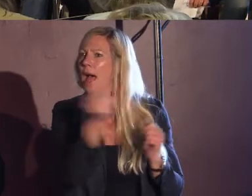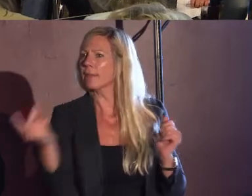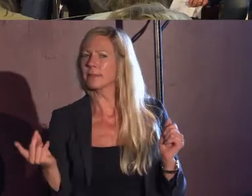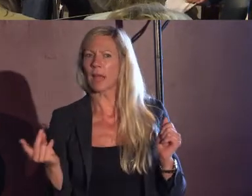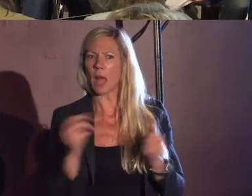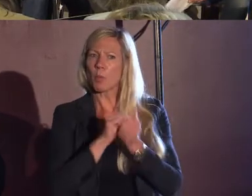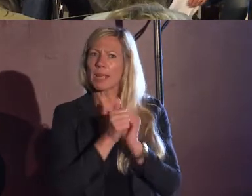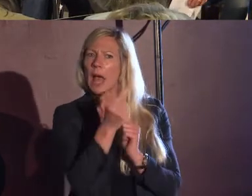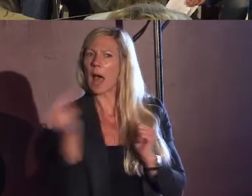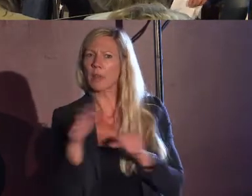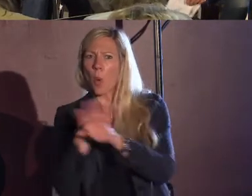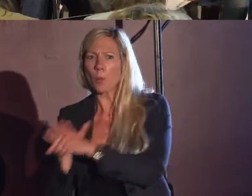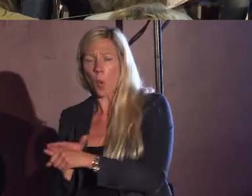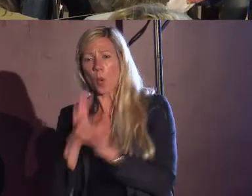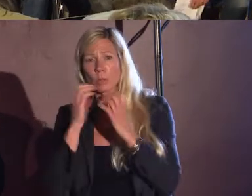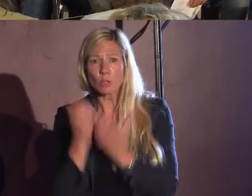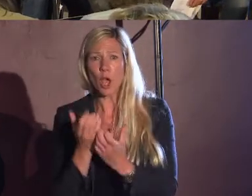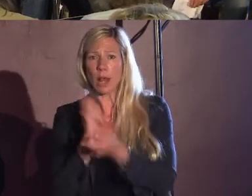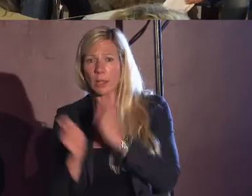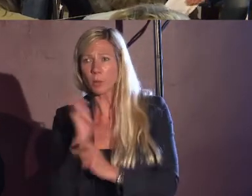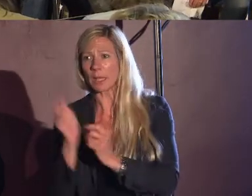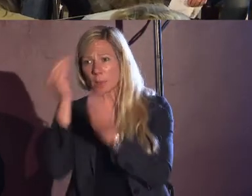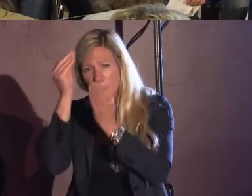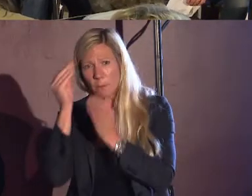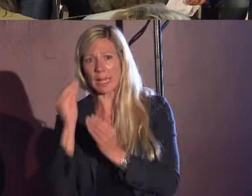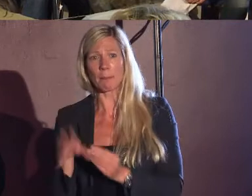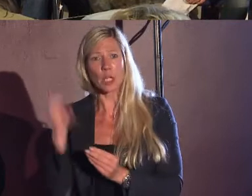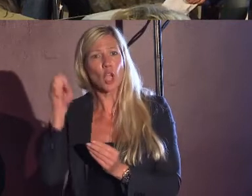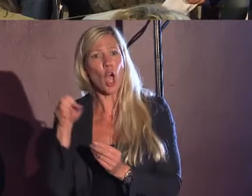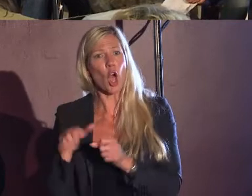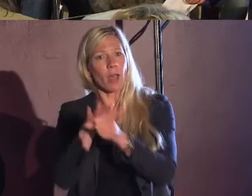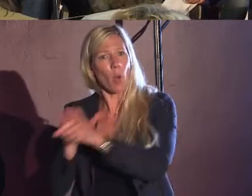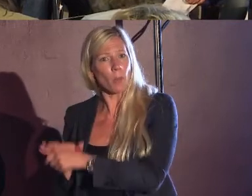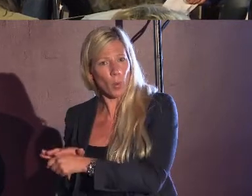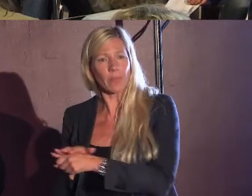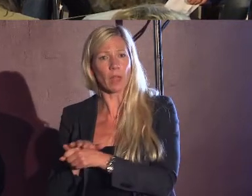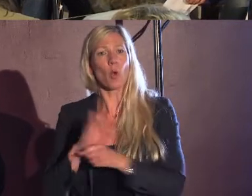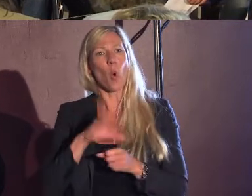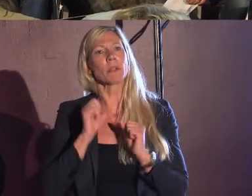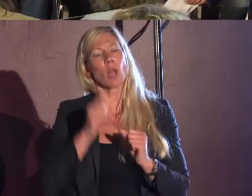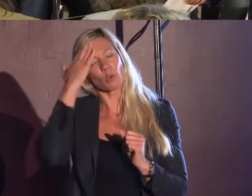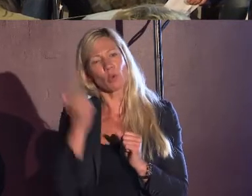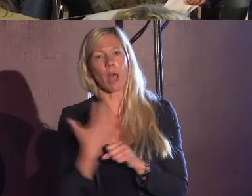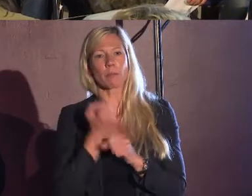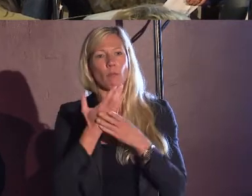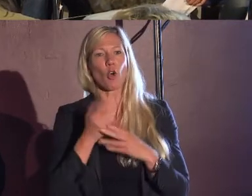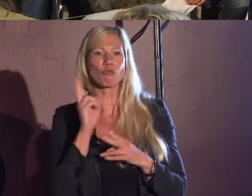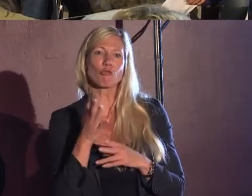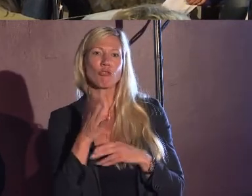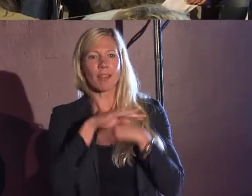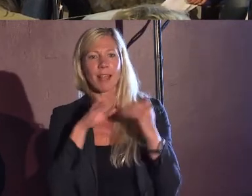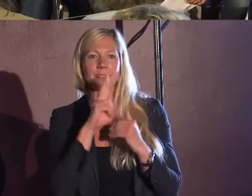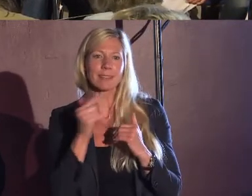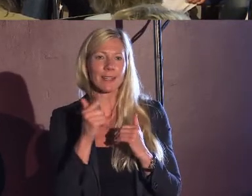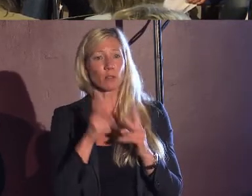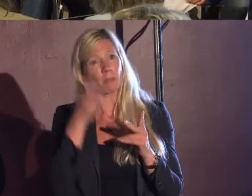områden. Sociala ekonomin, utbildning, miljösidan, för att få till de här nya gränssnitten som faktiskt kan vara